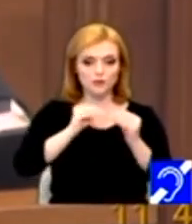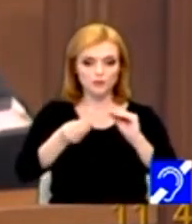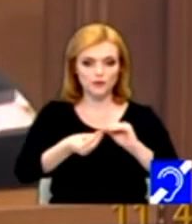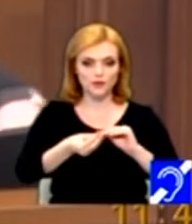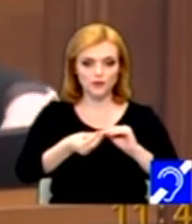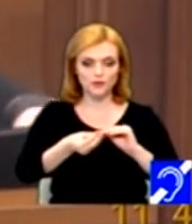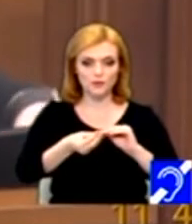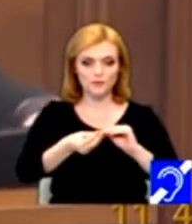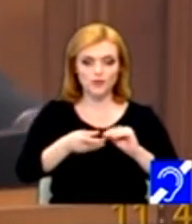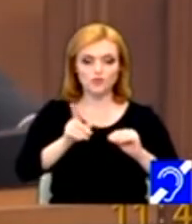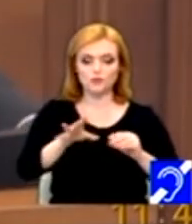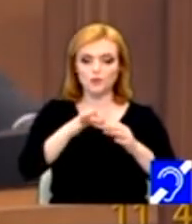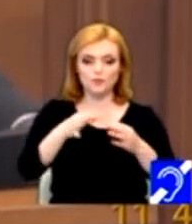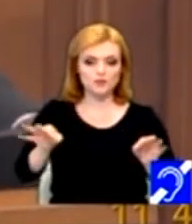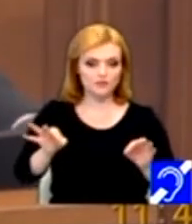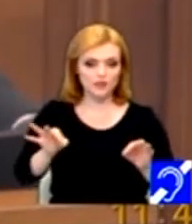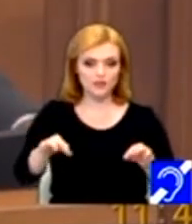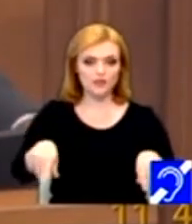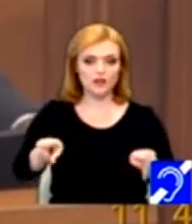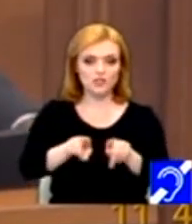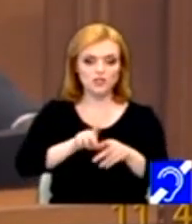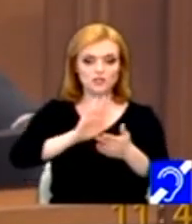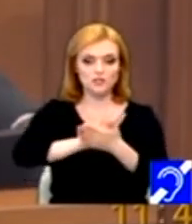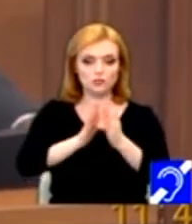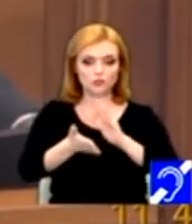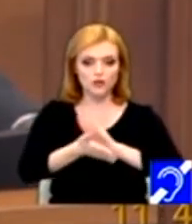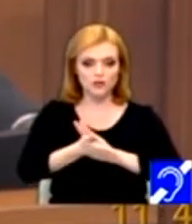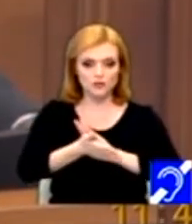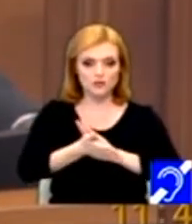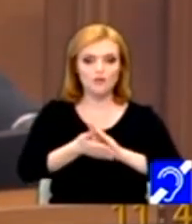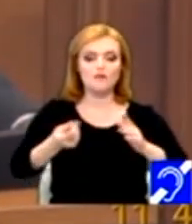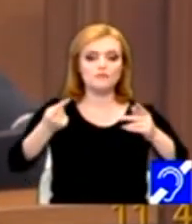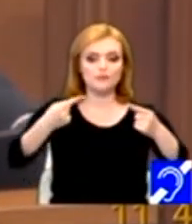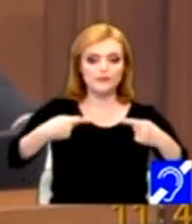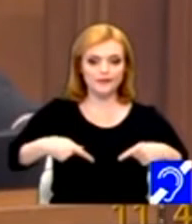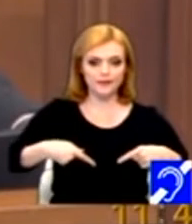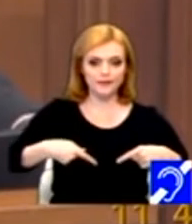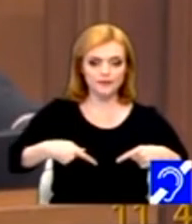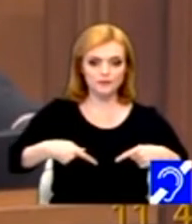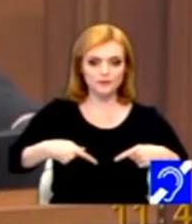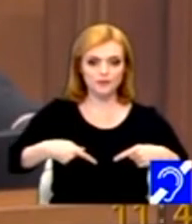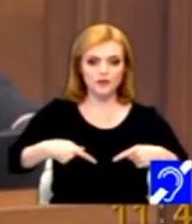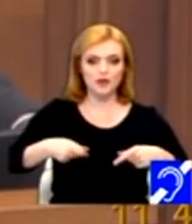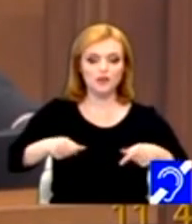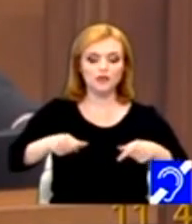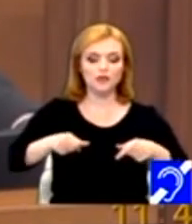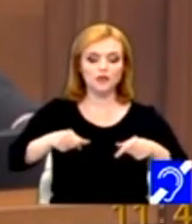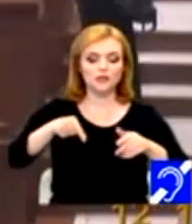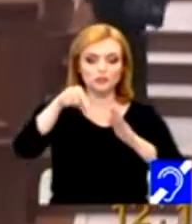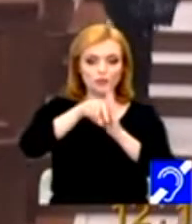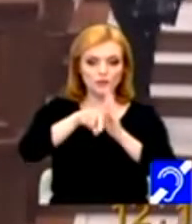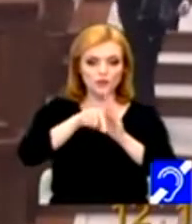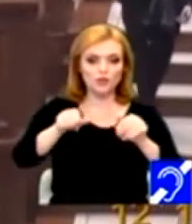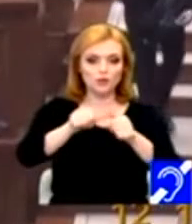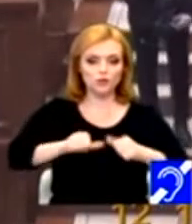pentru neadmiterea unor situații de criză în Consiliul Superior al Magistraturii, s-a venit cu acest